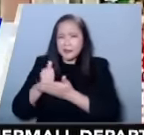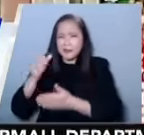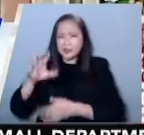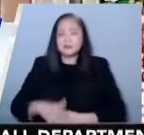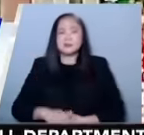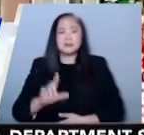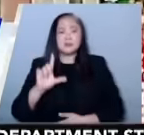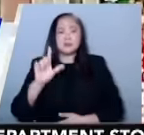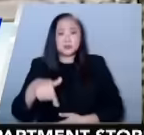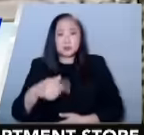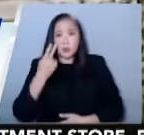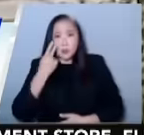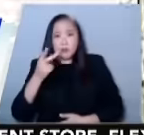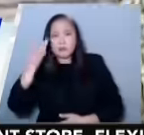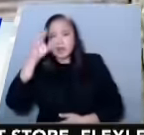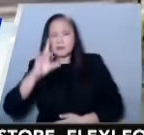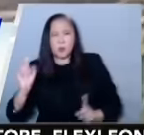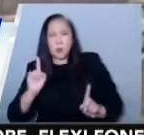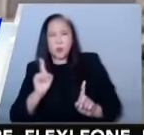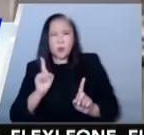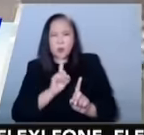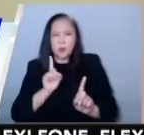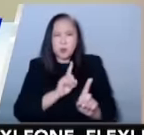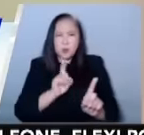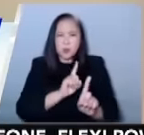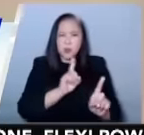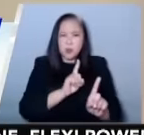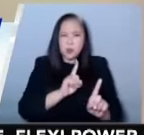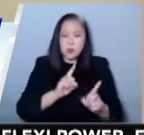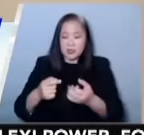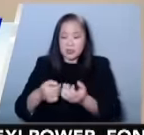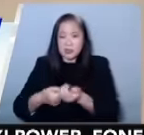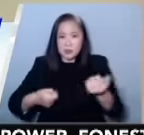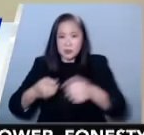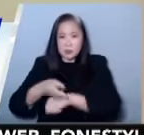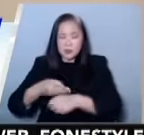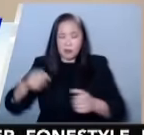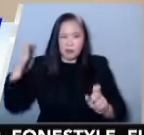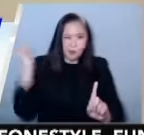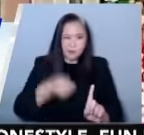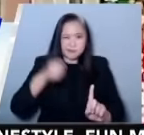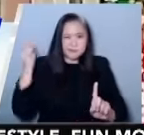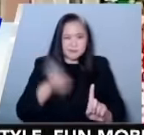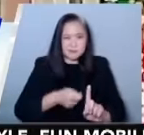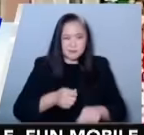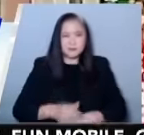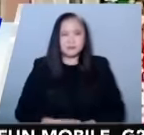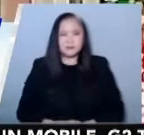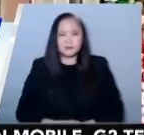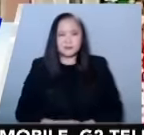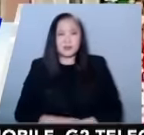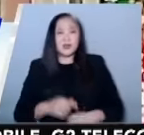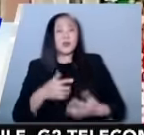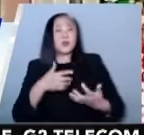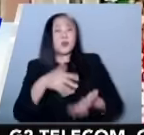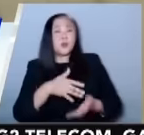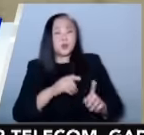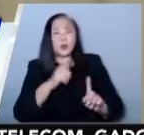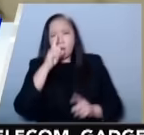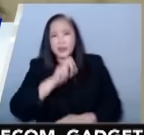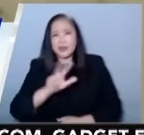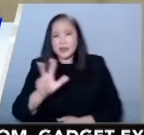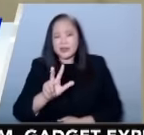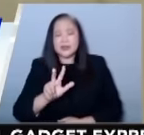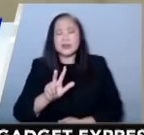ng hinahabol ang aso sa kahinampas ng kahoy. Ang aso sa video, ang 3 taong gulang na golden retriever na si Kilua.